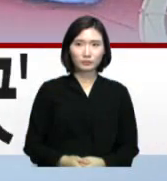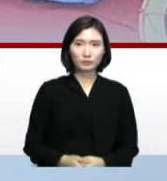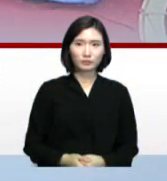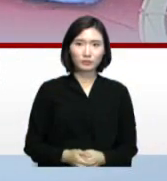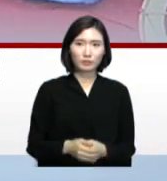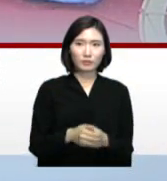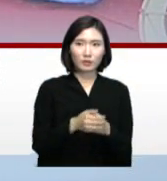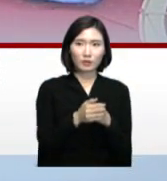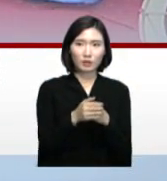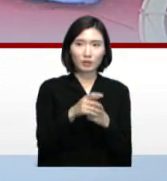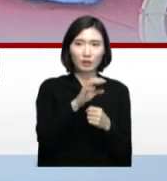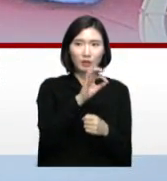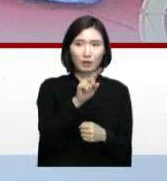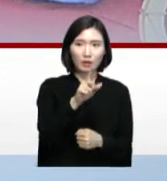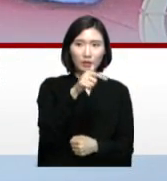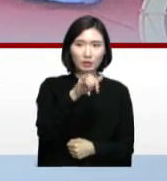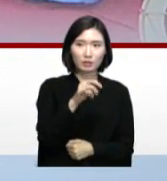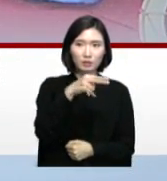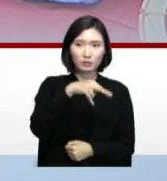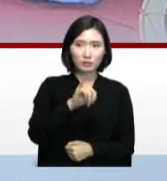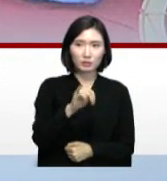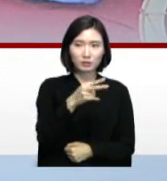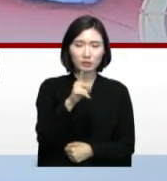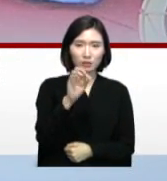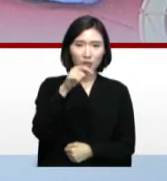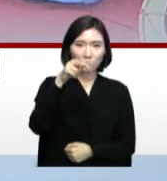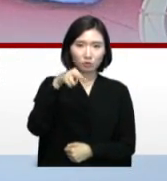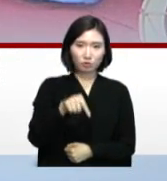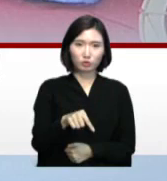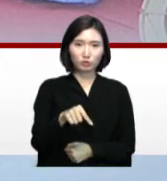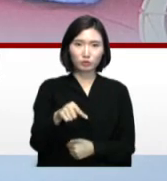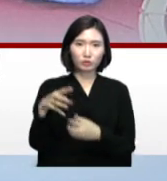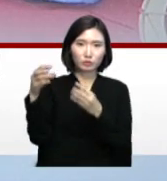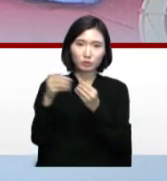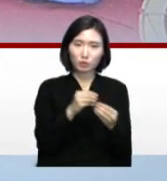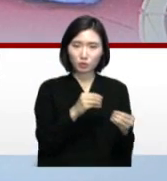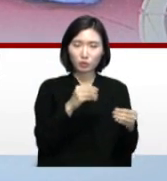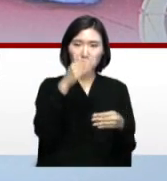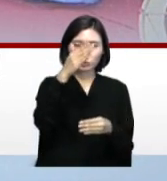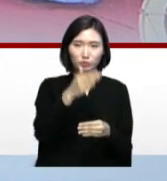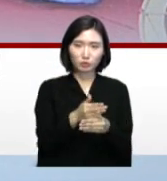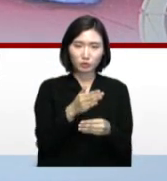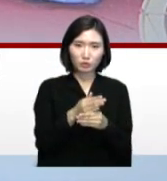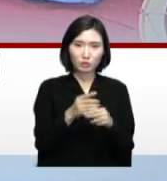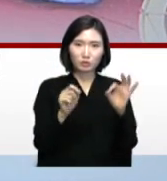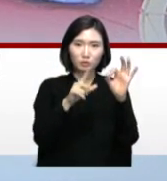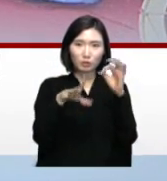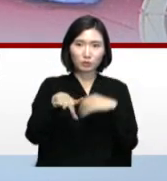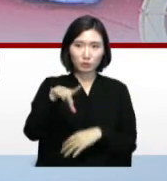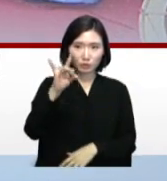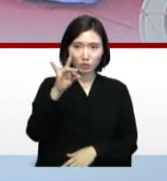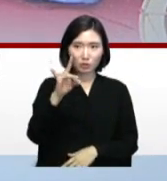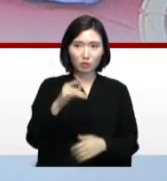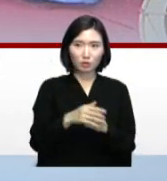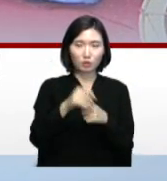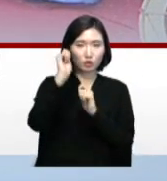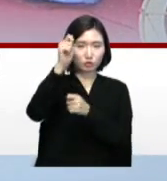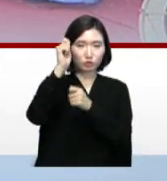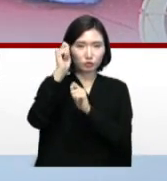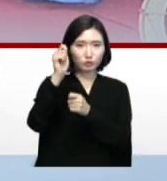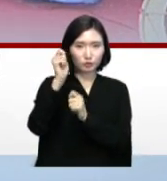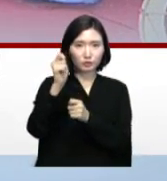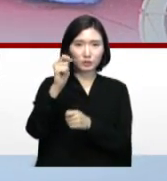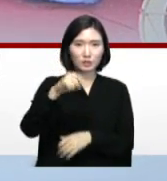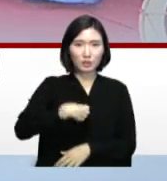행당 아기씨 단굿은 성동구의 대표적인 향토 문화 중 하나인데요. 음력 10월 초면 한판굿이 벌어져 저마다의